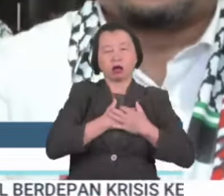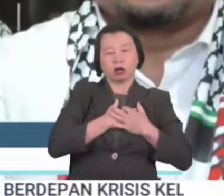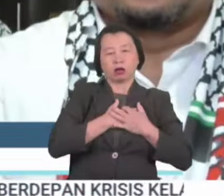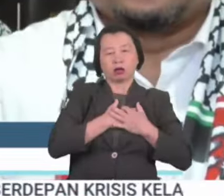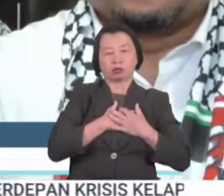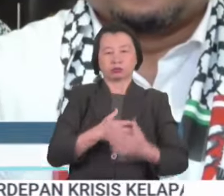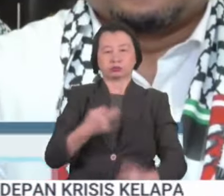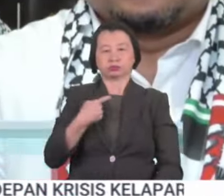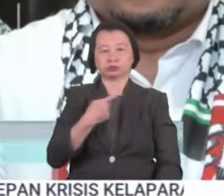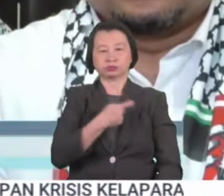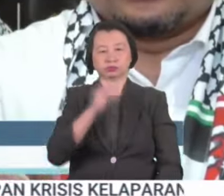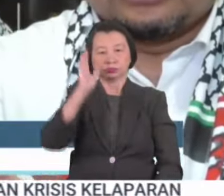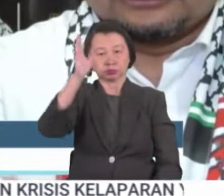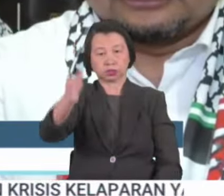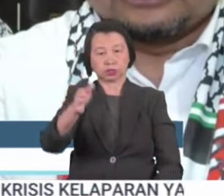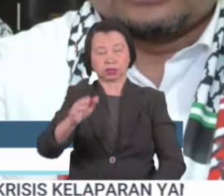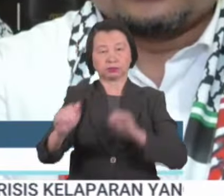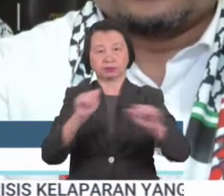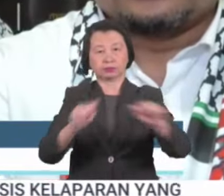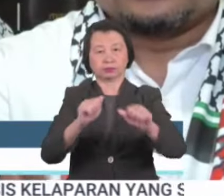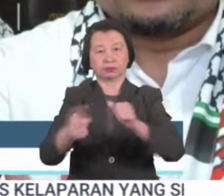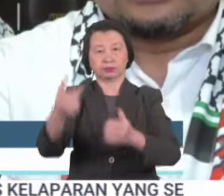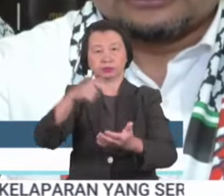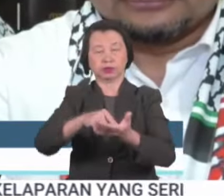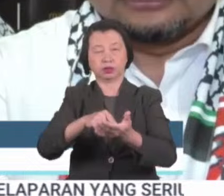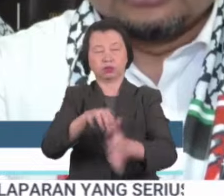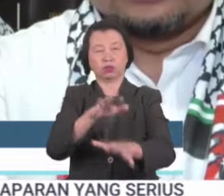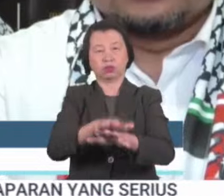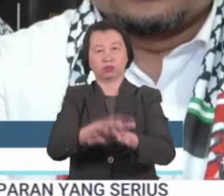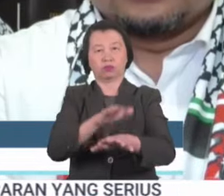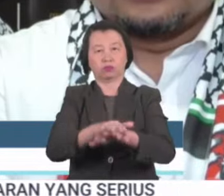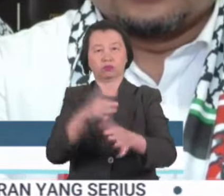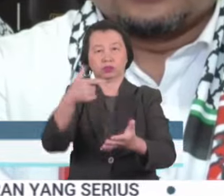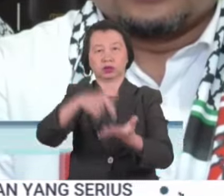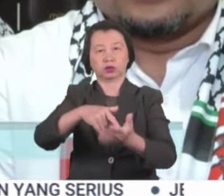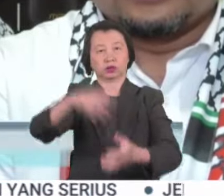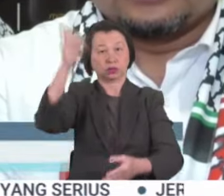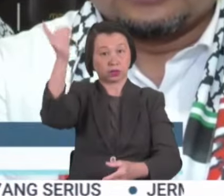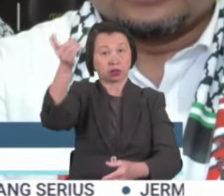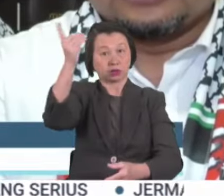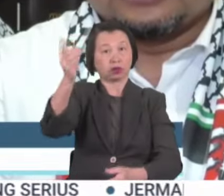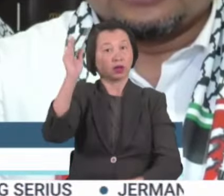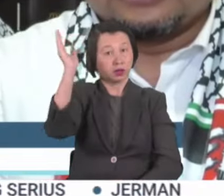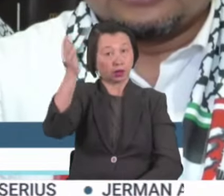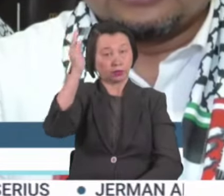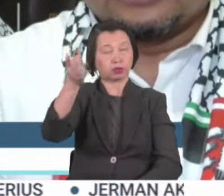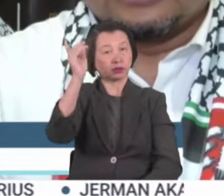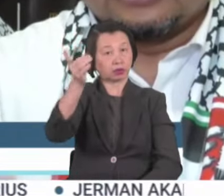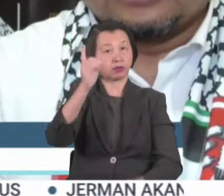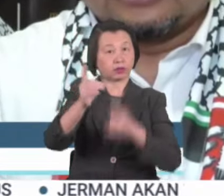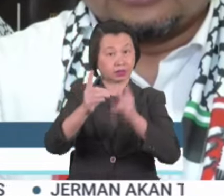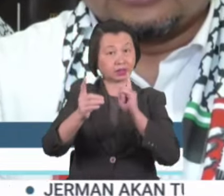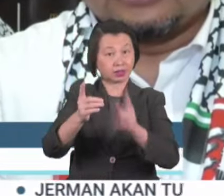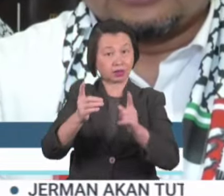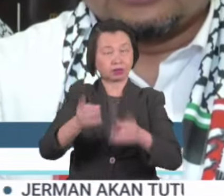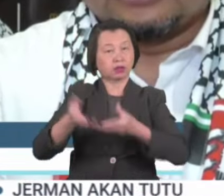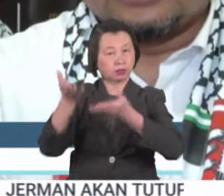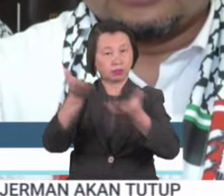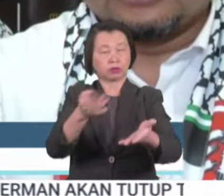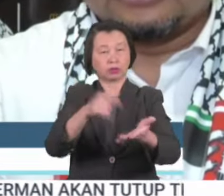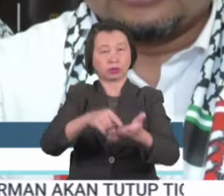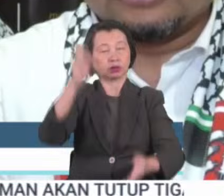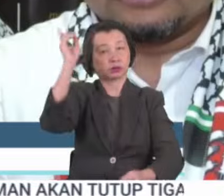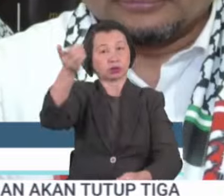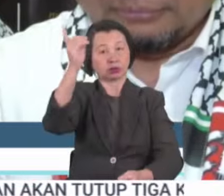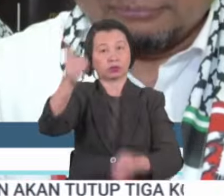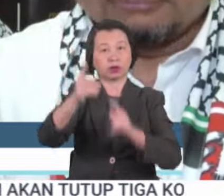Kita akan mempergiatkan lagi, menyemarakkan lagi dakwah ini, dan dakwah yang kita ingin bawa pada hari ini adalah